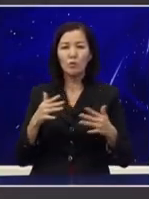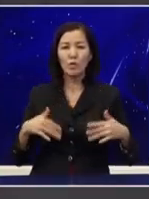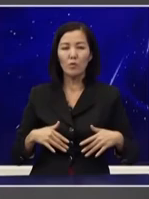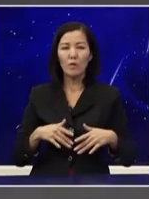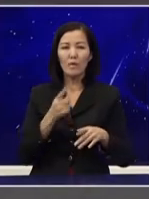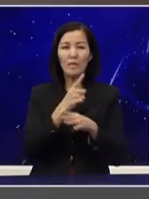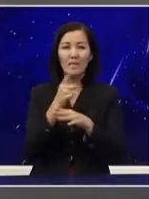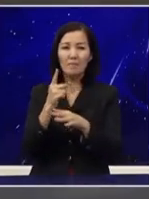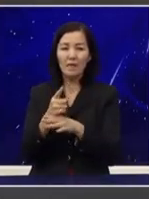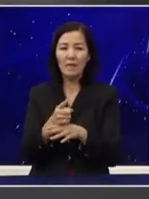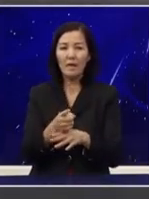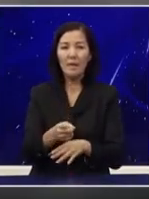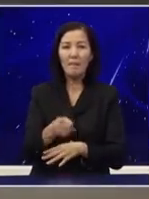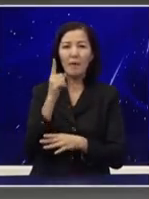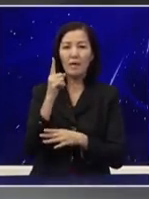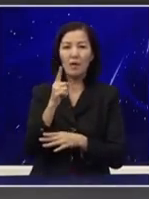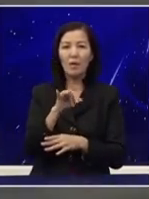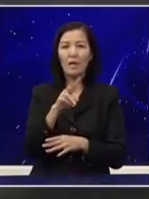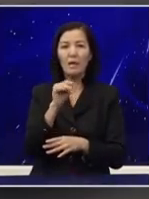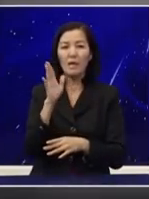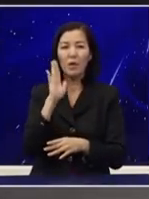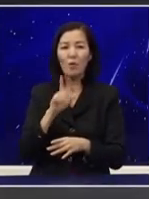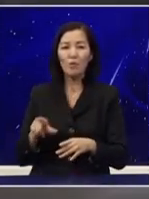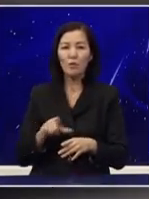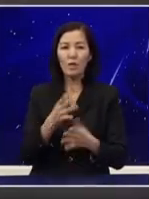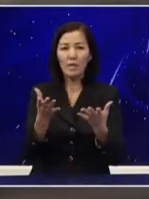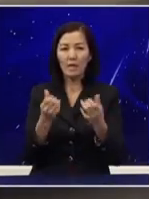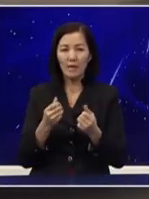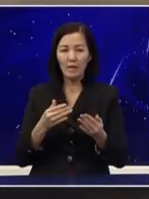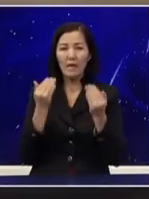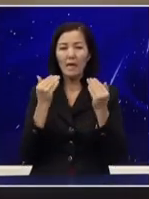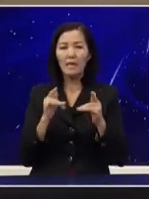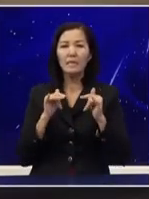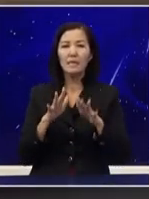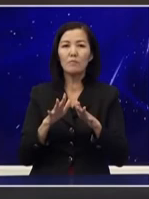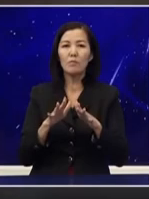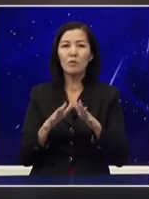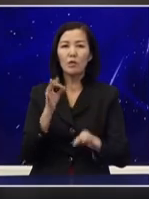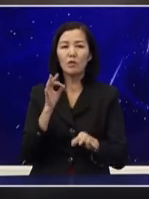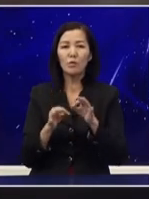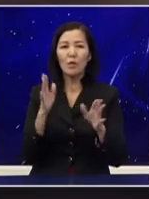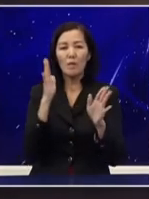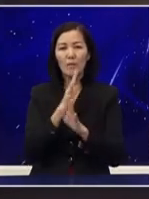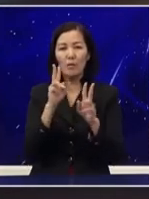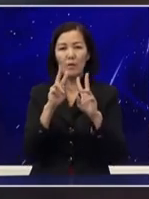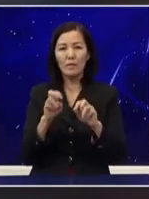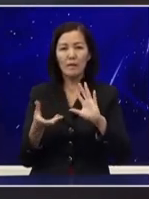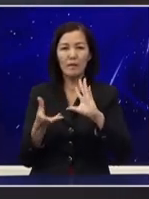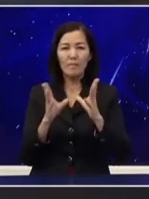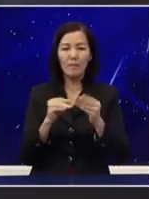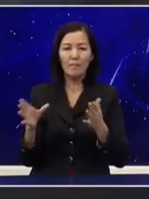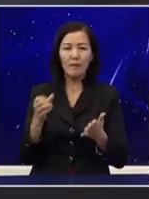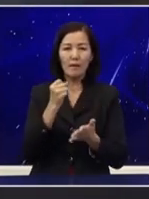тыйым салынған балық аулау құралымен іле өзенінен ұстаған. Қазір осы іс бойынша тиісті сот биологиялық сараптамасы